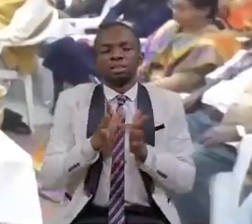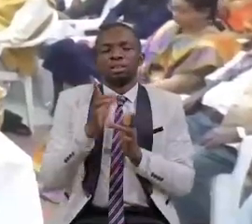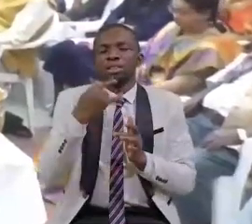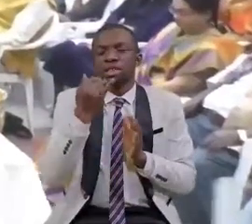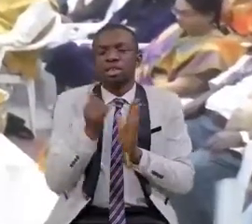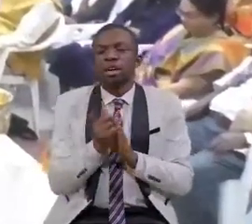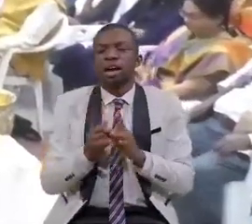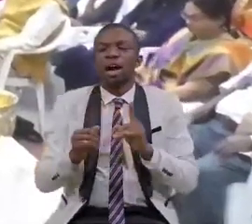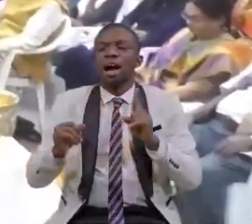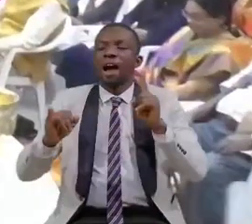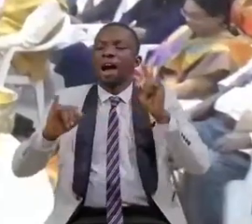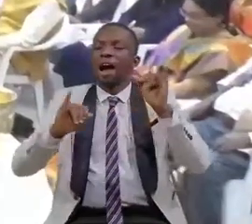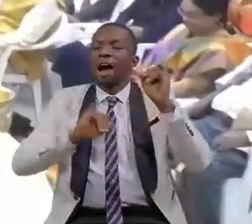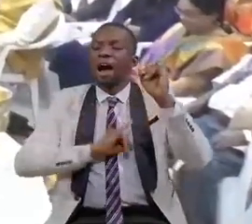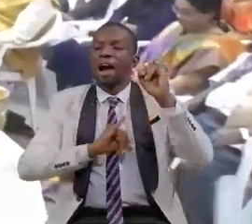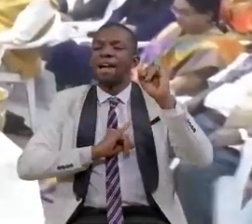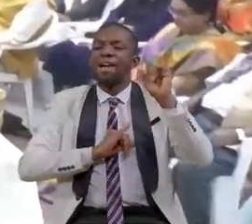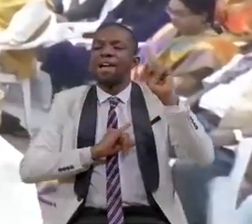je suis le pain de vie.